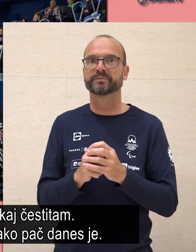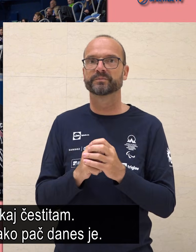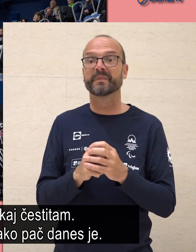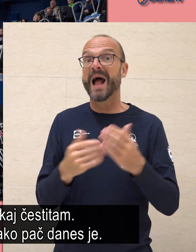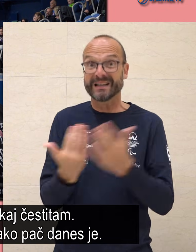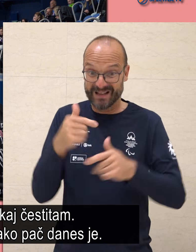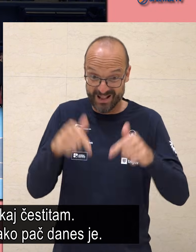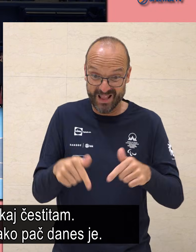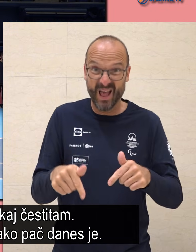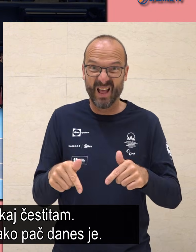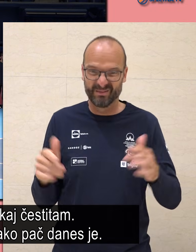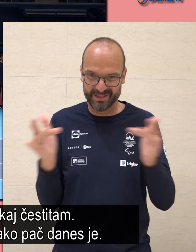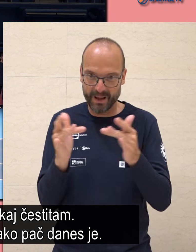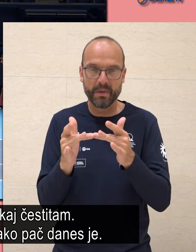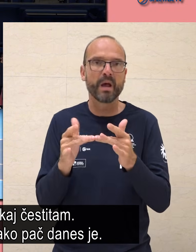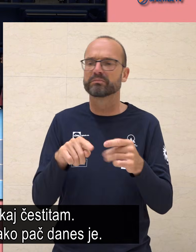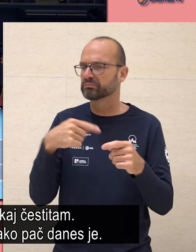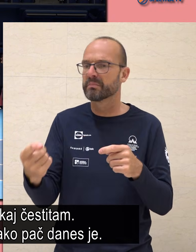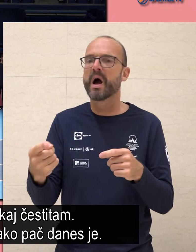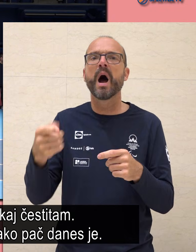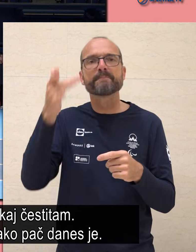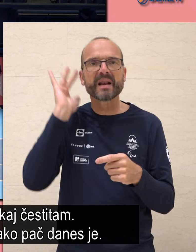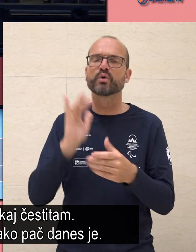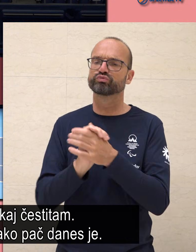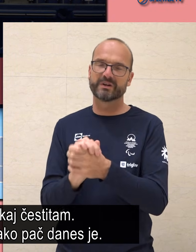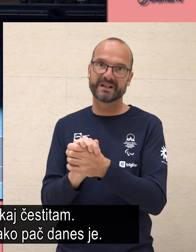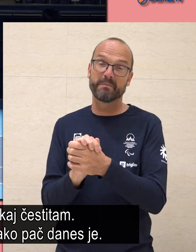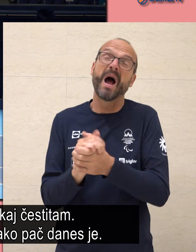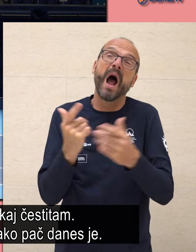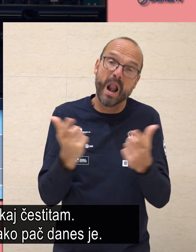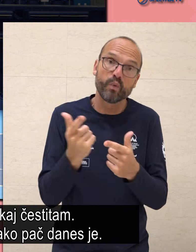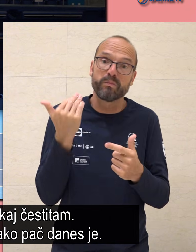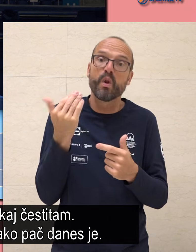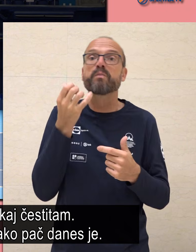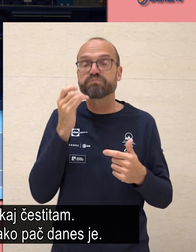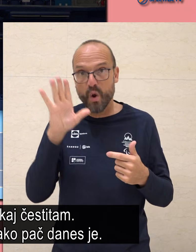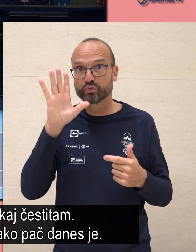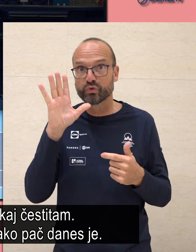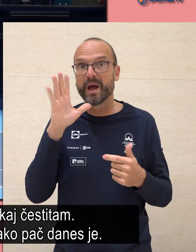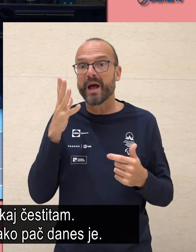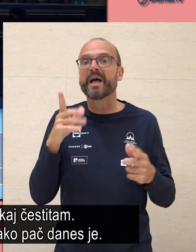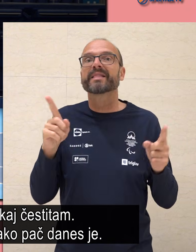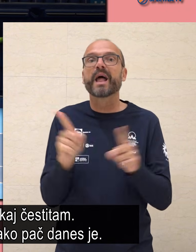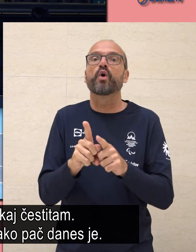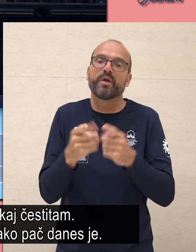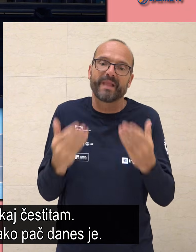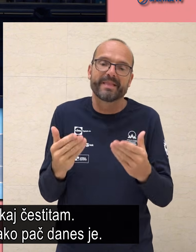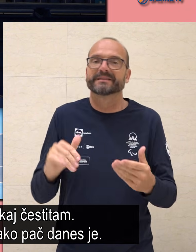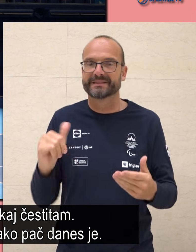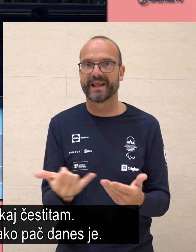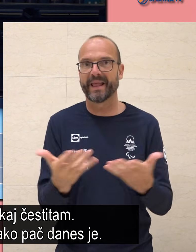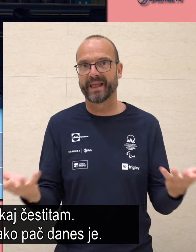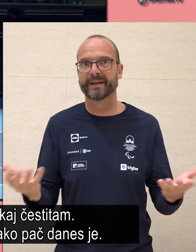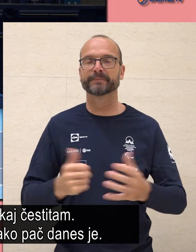pa za te nastope tukajle čestitam. Lahko bi bilo kaj boljše, ampak tako pač danes